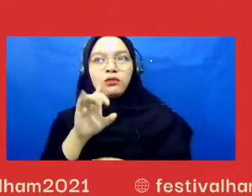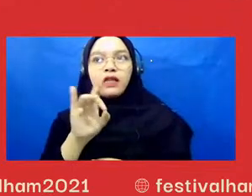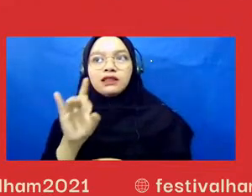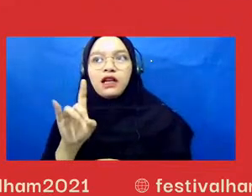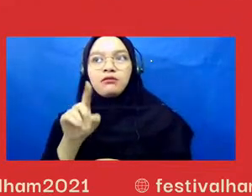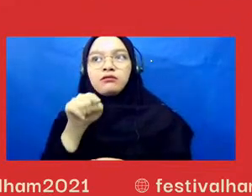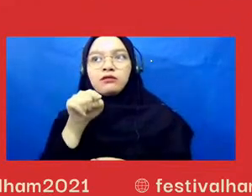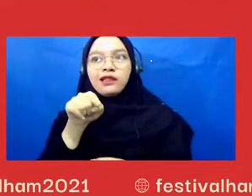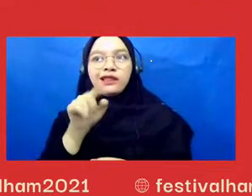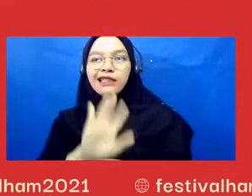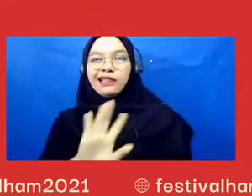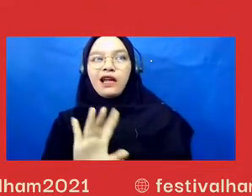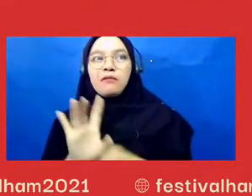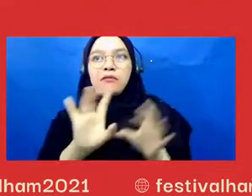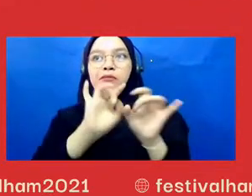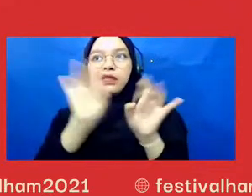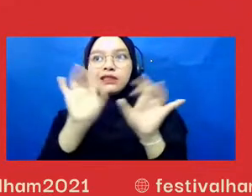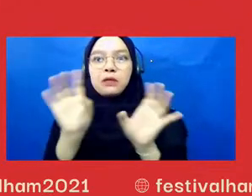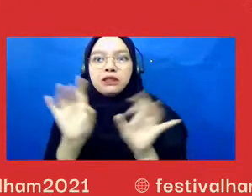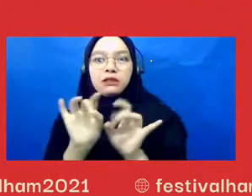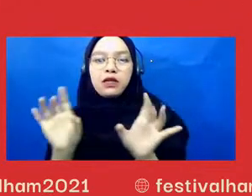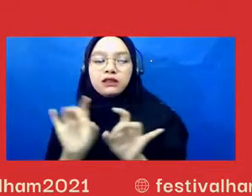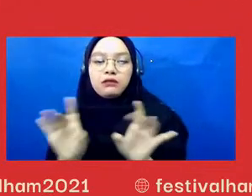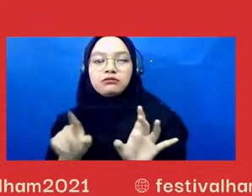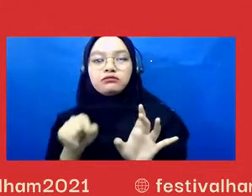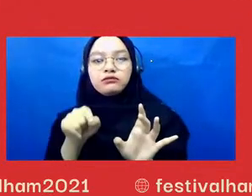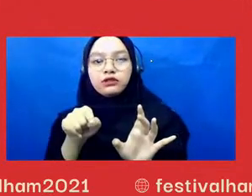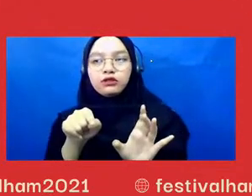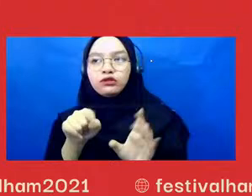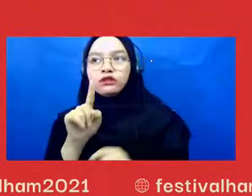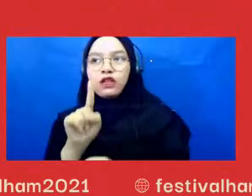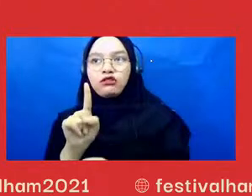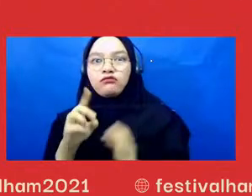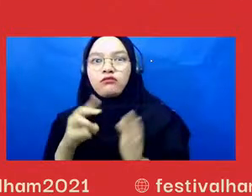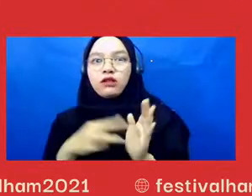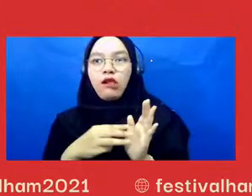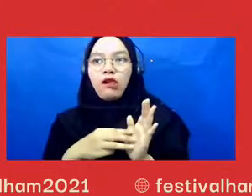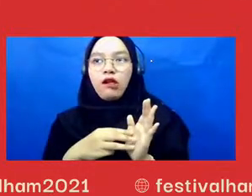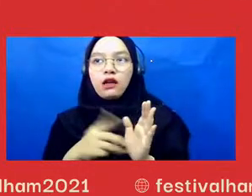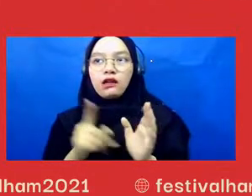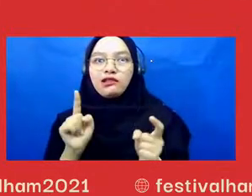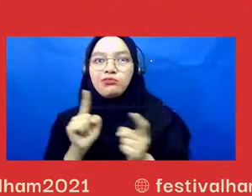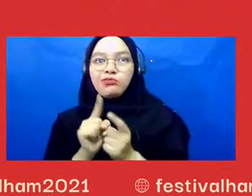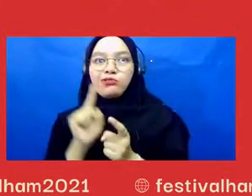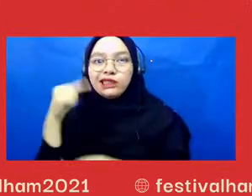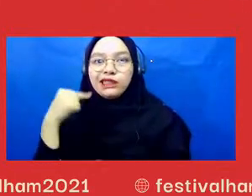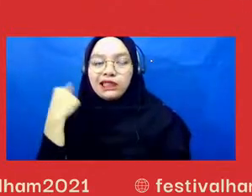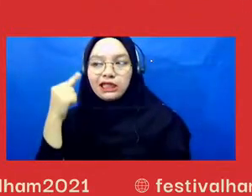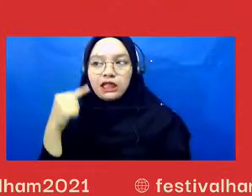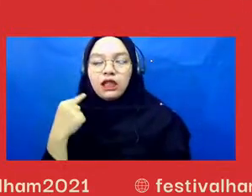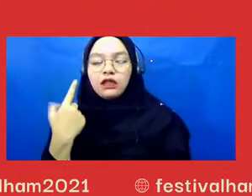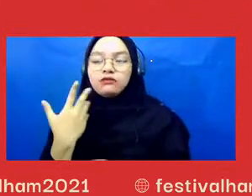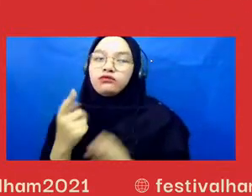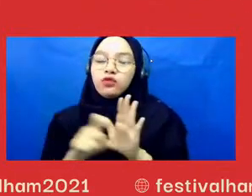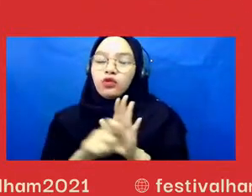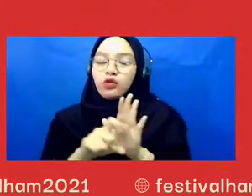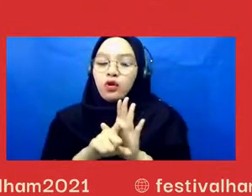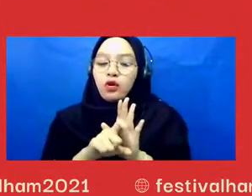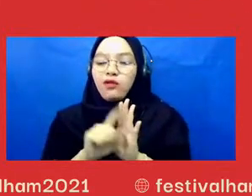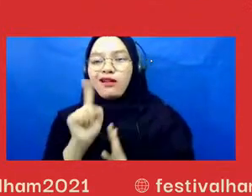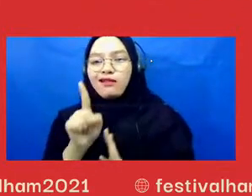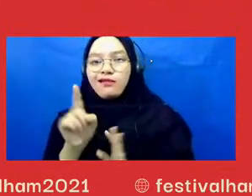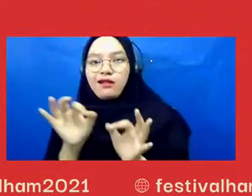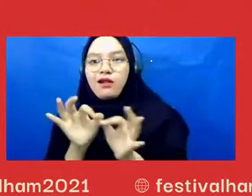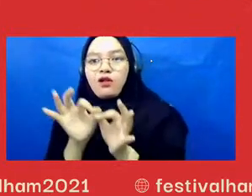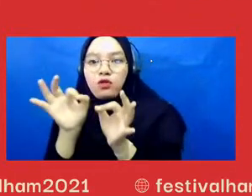salah satu permasalahan yang biasanya ditemui ya Bapak Ibu. Contohnya ada misalnya kota